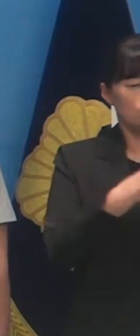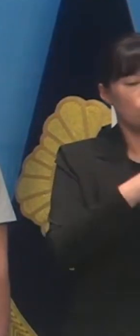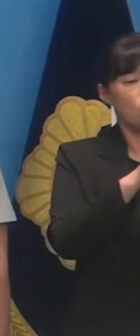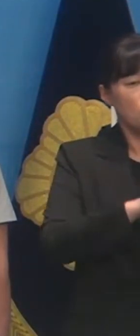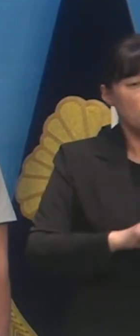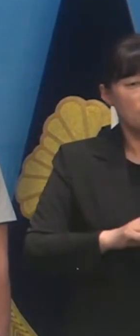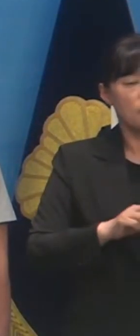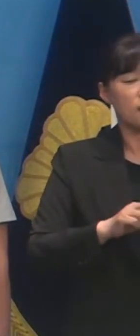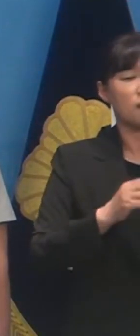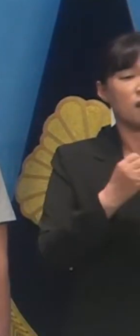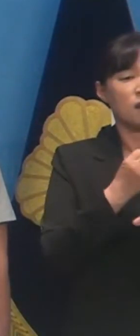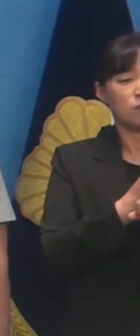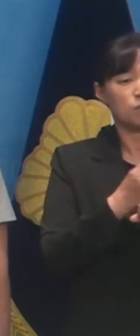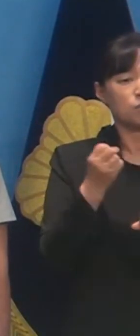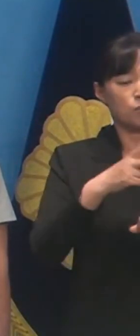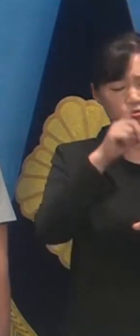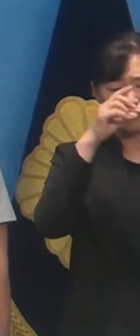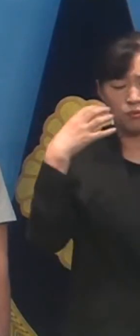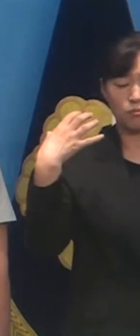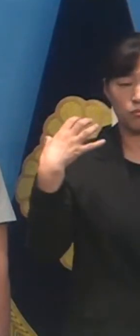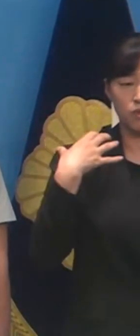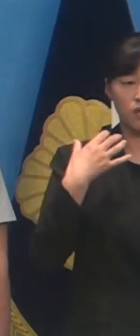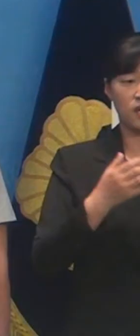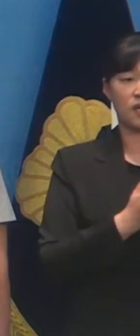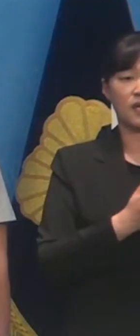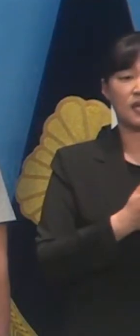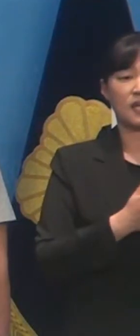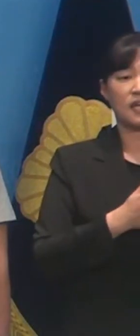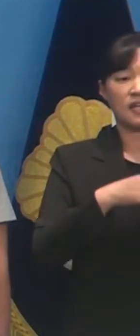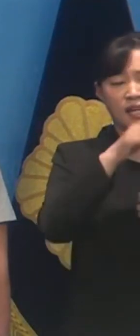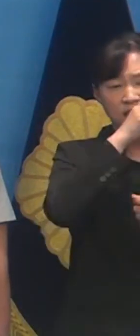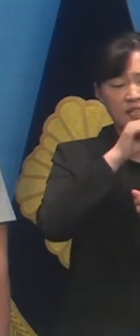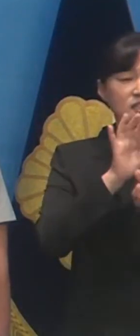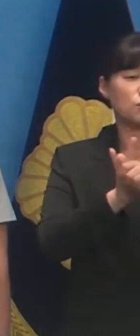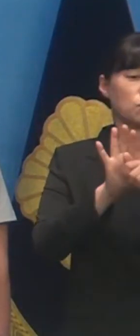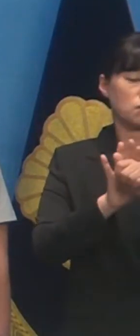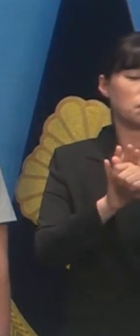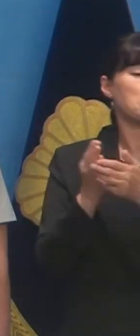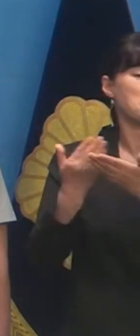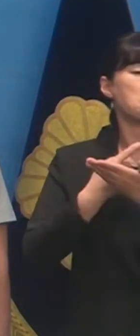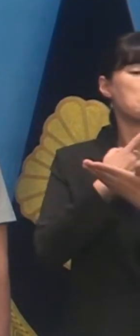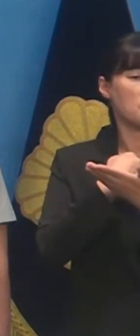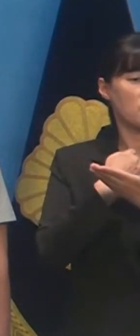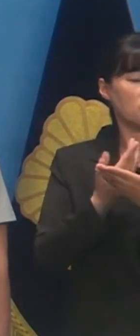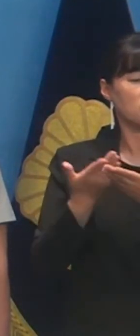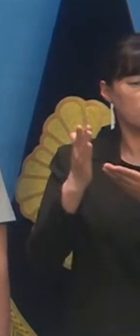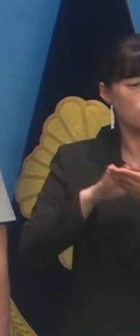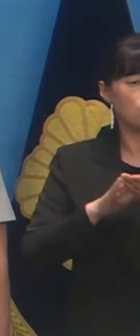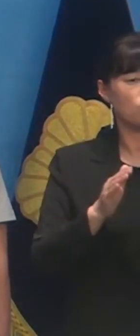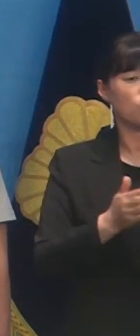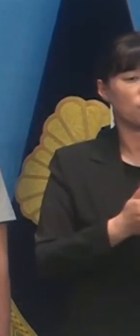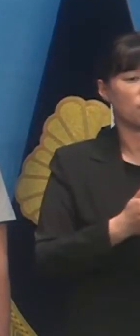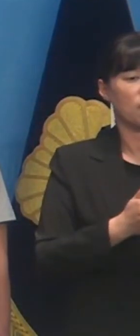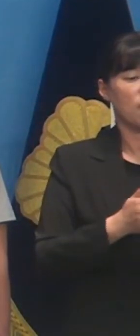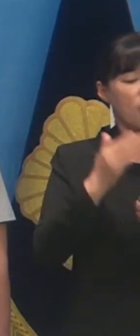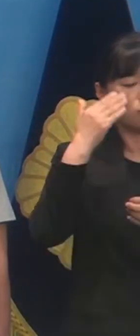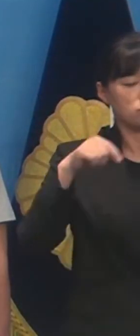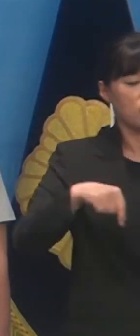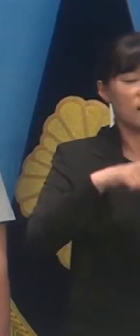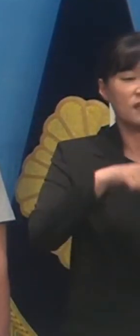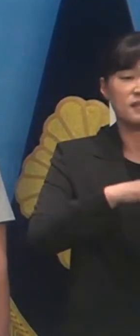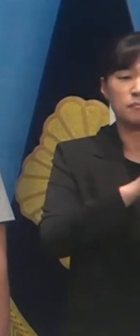통해서 매각 이익을 누렸고 정부의 막대한 공적자금 지원까지 받았으면서 내수 활성화로 가야